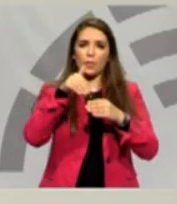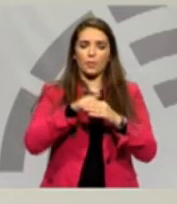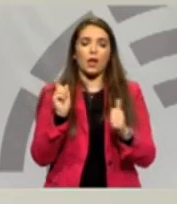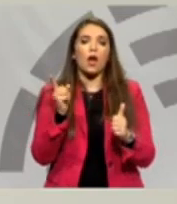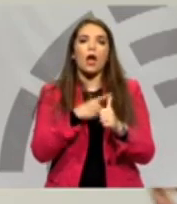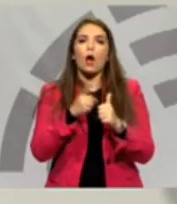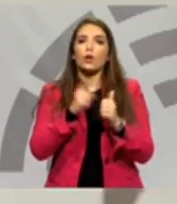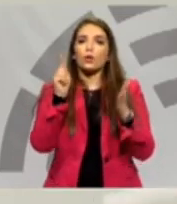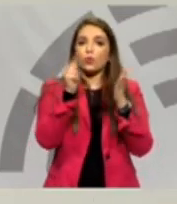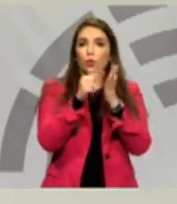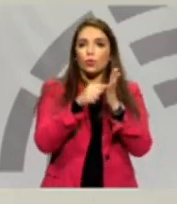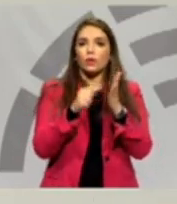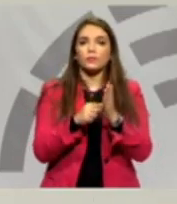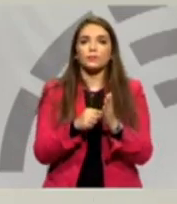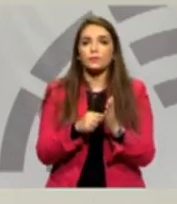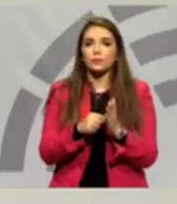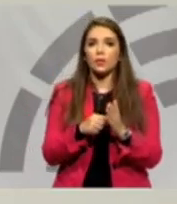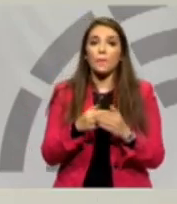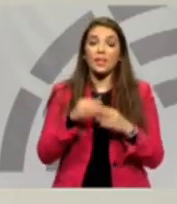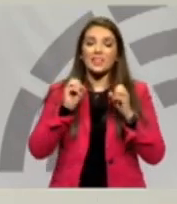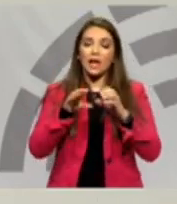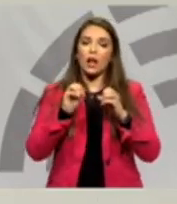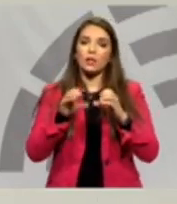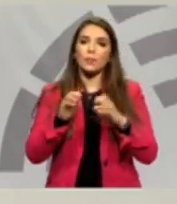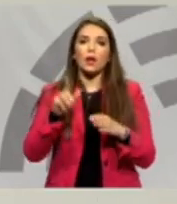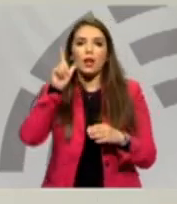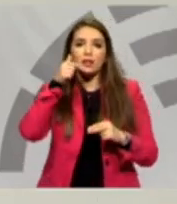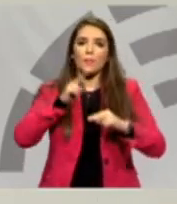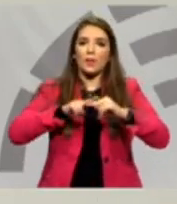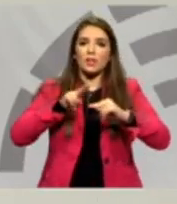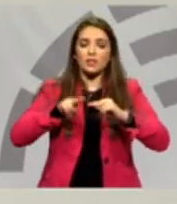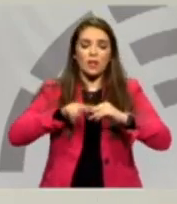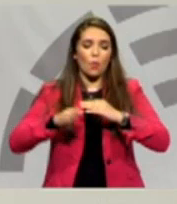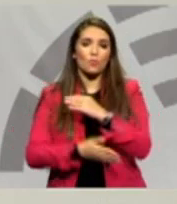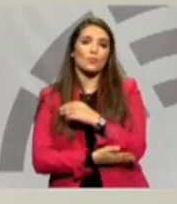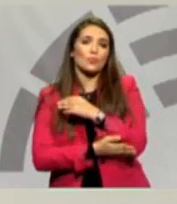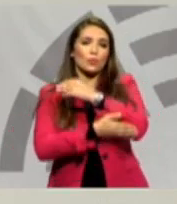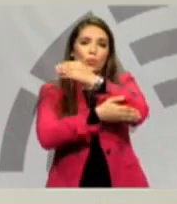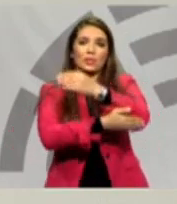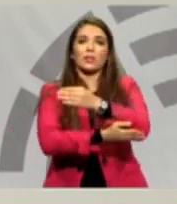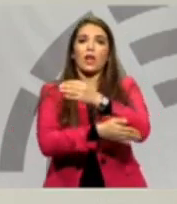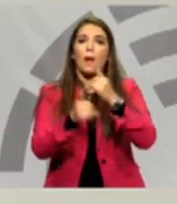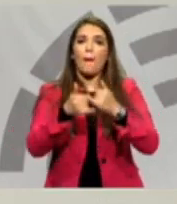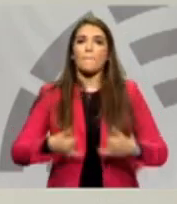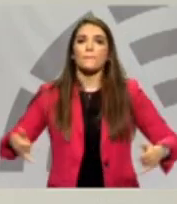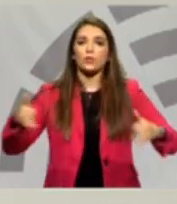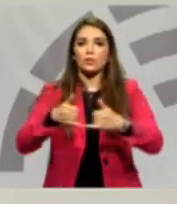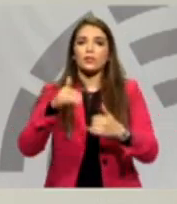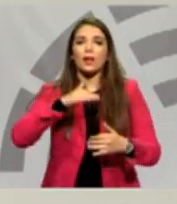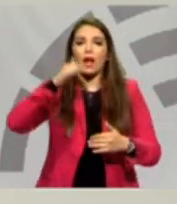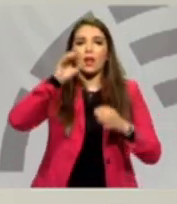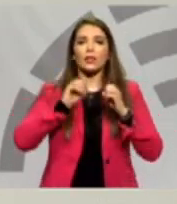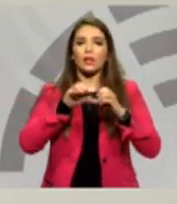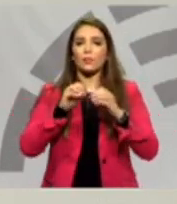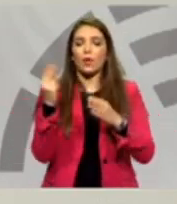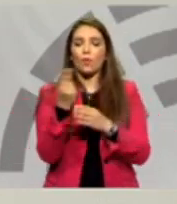مساميم اختصاصي هي في ميدان التعليم سندعم مجلس الاعلى للتربيه والتعليم اللي مصوصه عليه